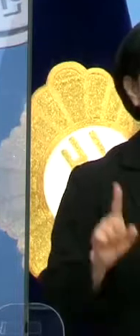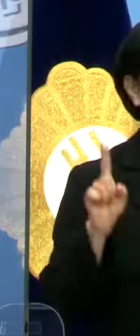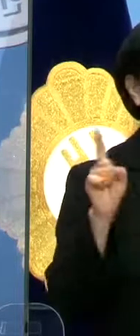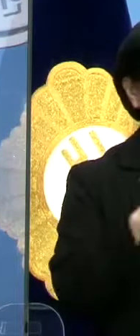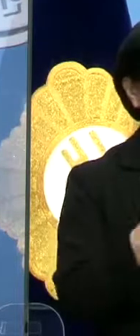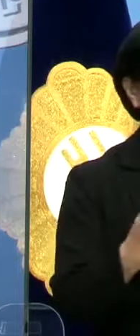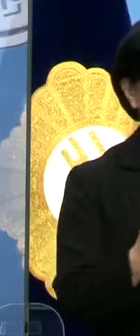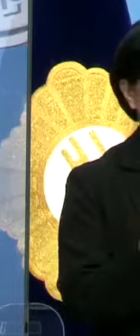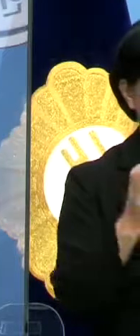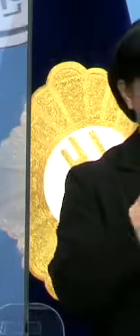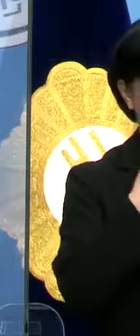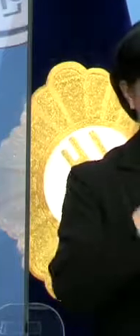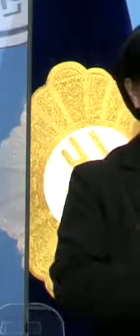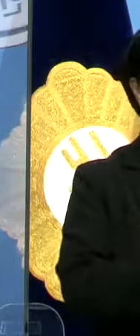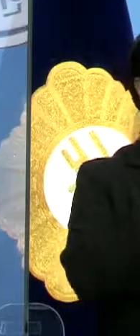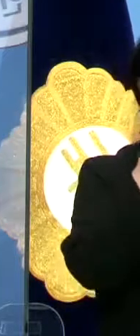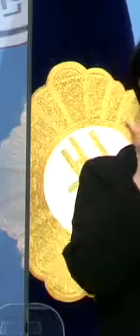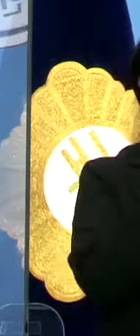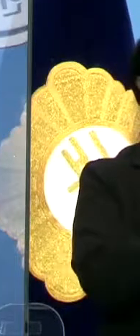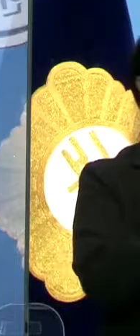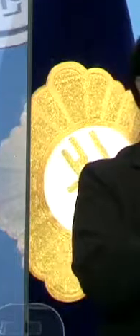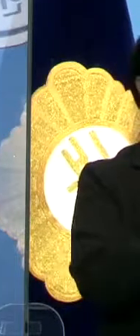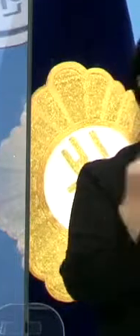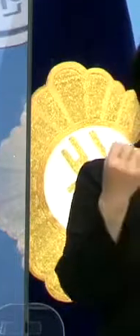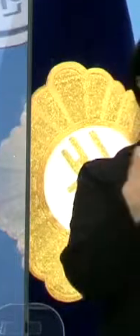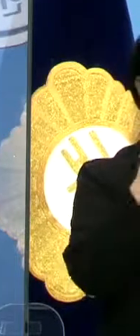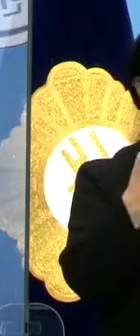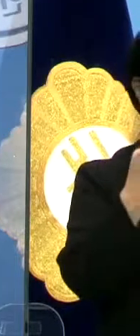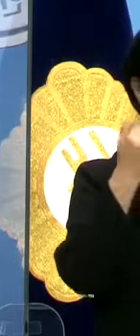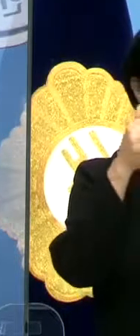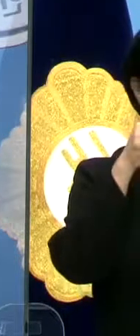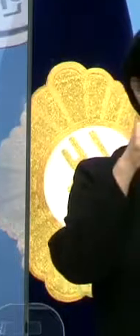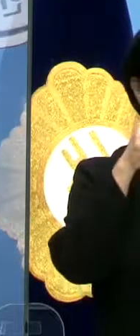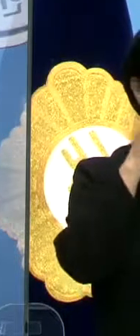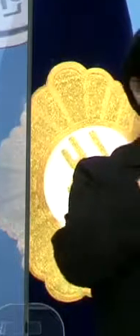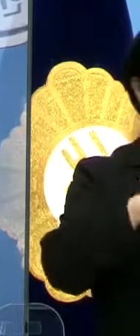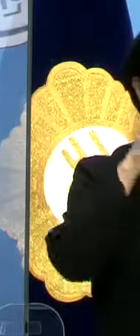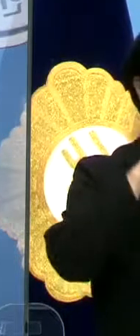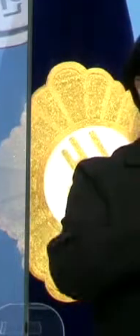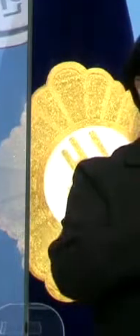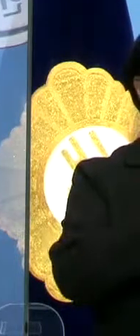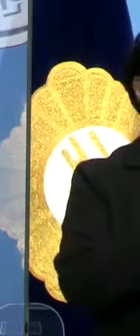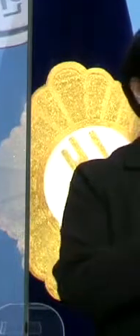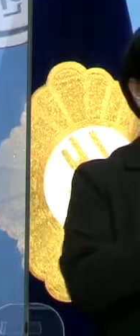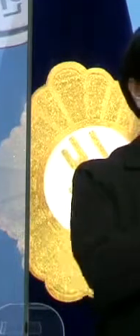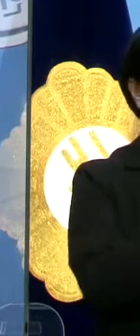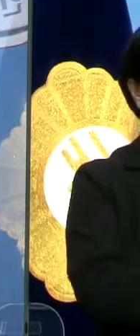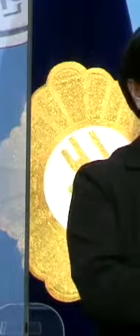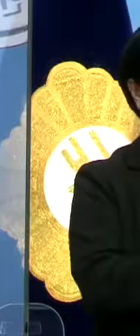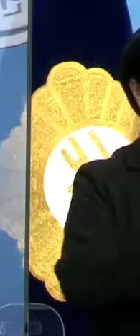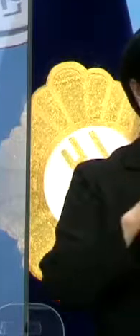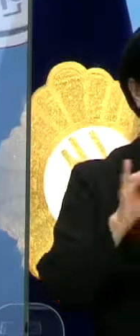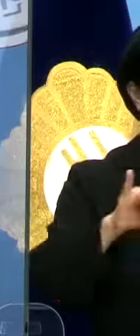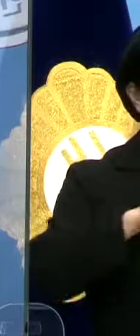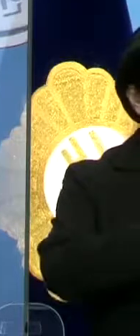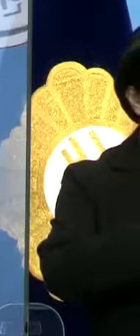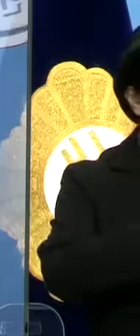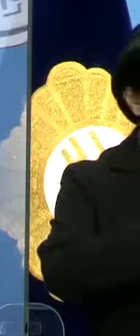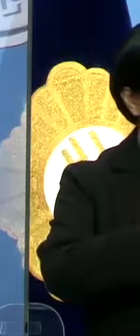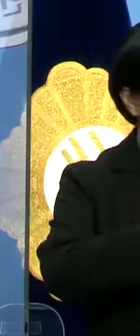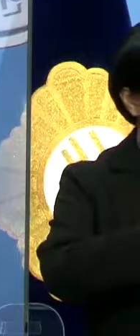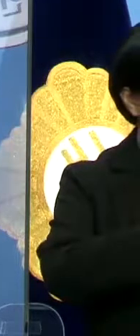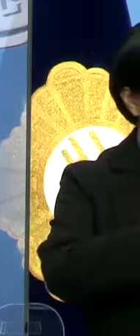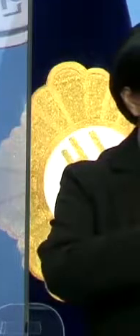써서라도 서울과 부산에 제목을 선거에 후보를 내고야 말겠다는 스스로 국민들 앞에 약속한 원식은